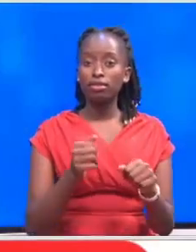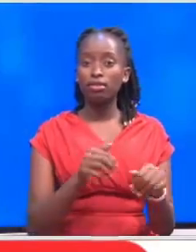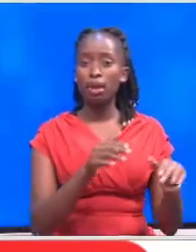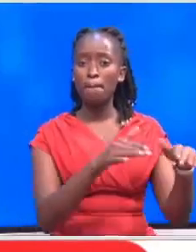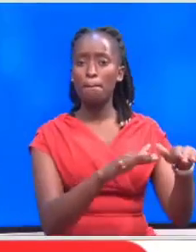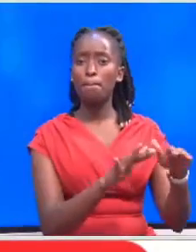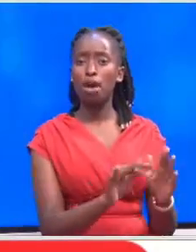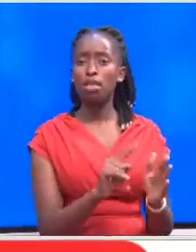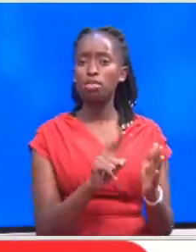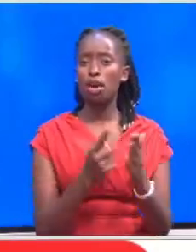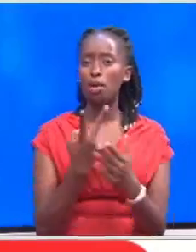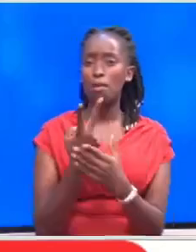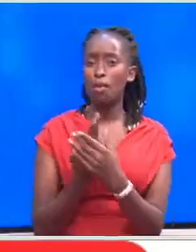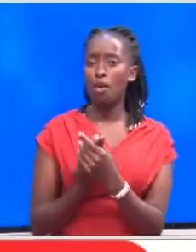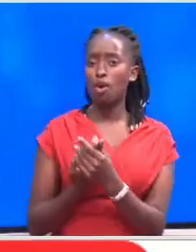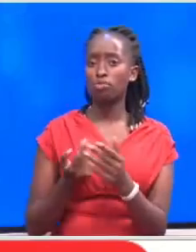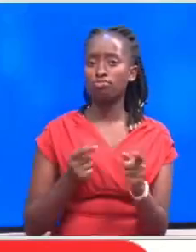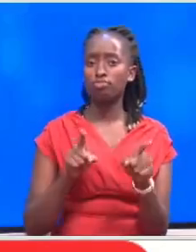leo